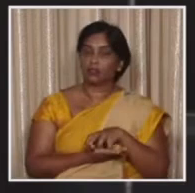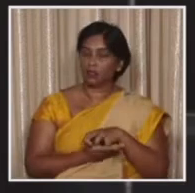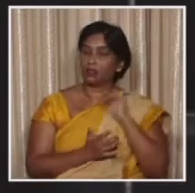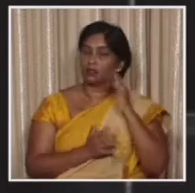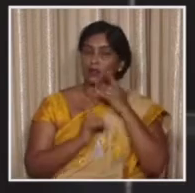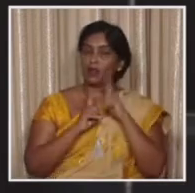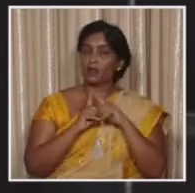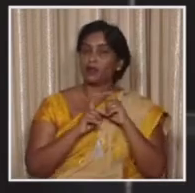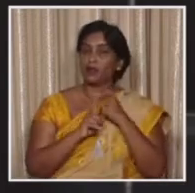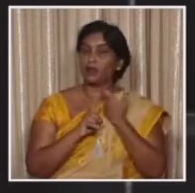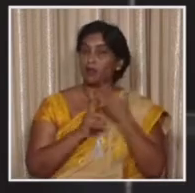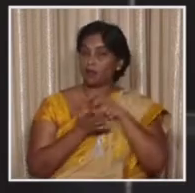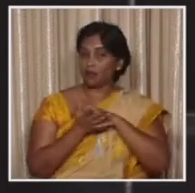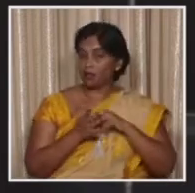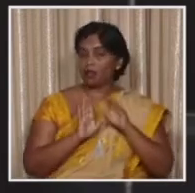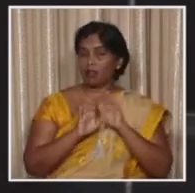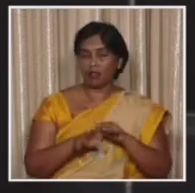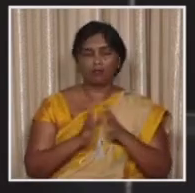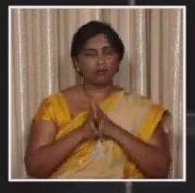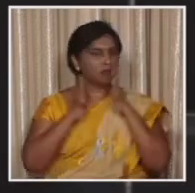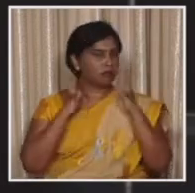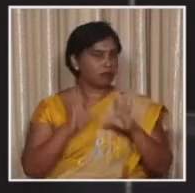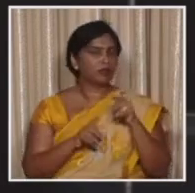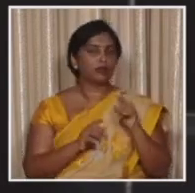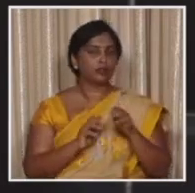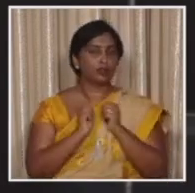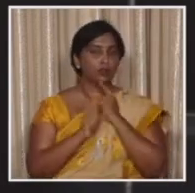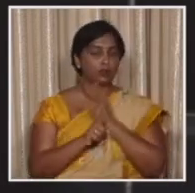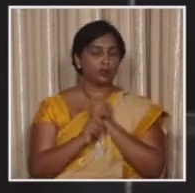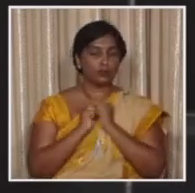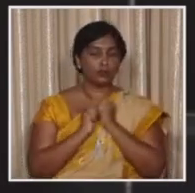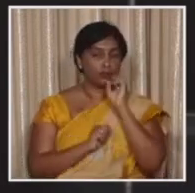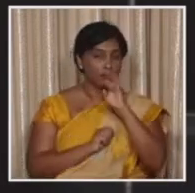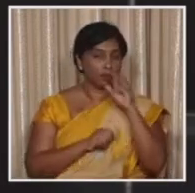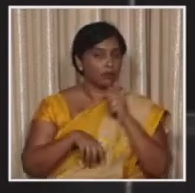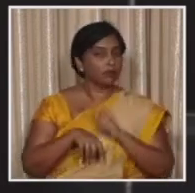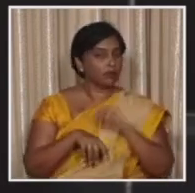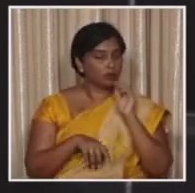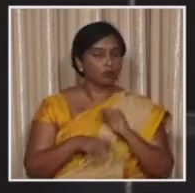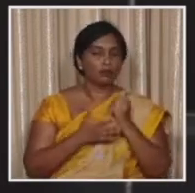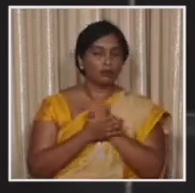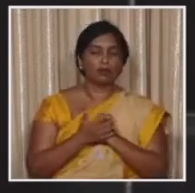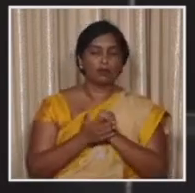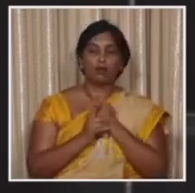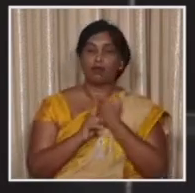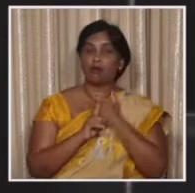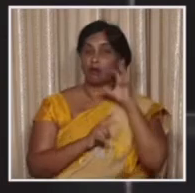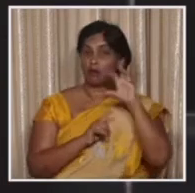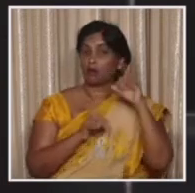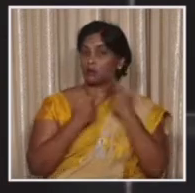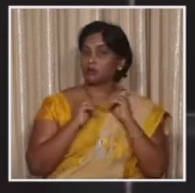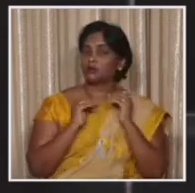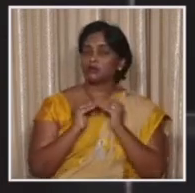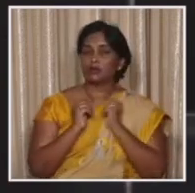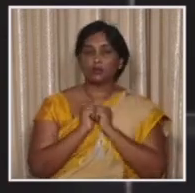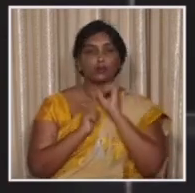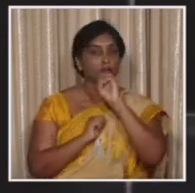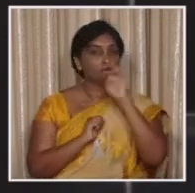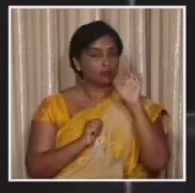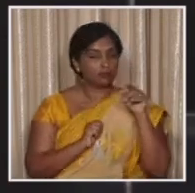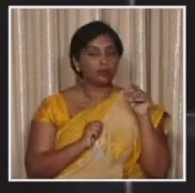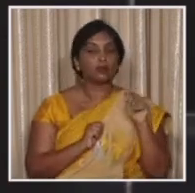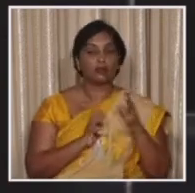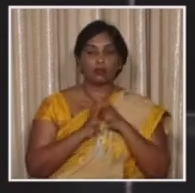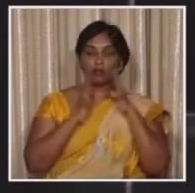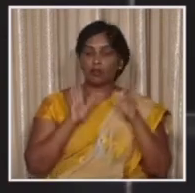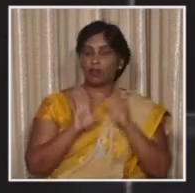ඇතැම් අධ්‍යාපන කලාපවල ළමුන් ප්‍රමාණය වැඩියෙන් තිබුණත් ගුරුපත්වීම් ලබා දෙන අවස්ථාවලදී සියලුම කලාපවලට සමාන ලෙසින් පත්ති ලබා දීම හේතුවෙන්